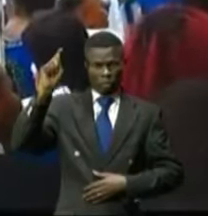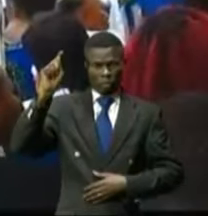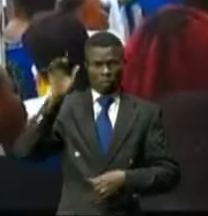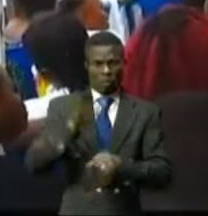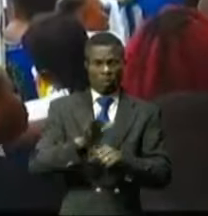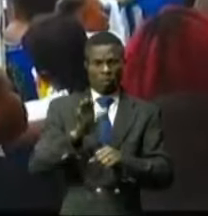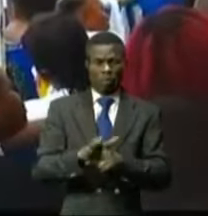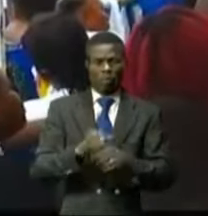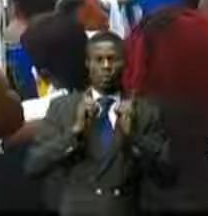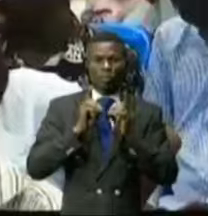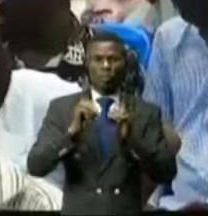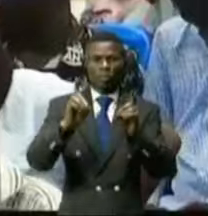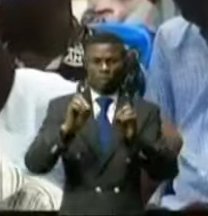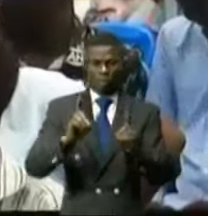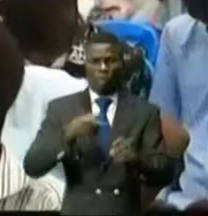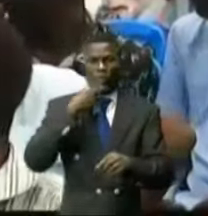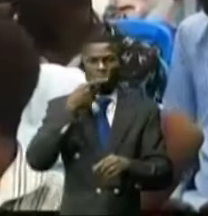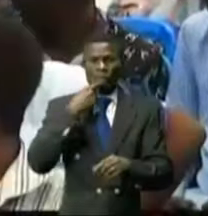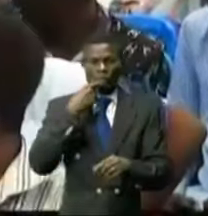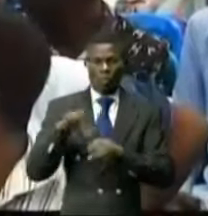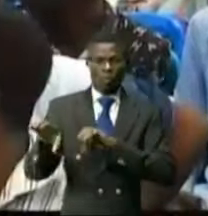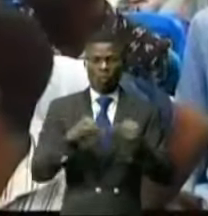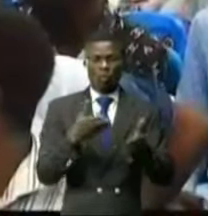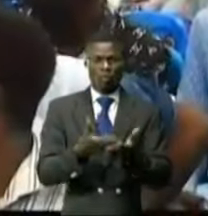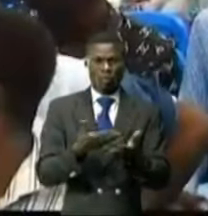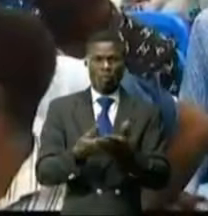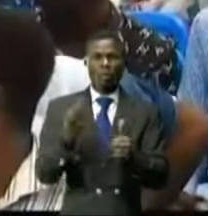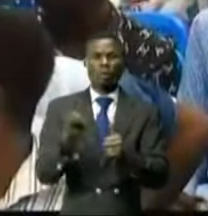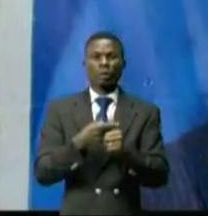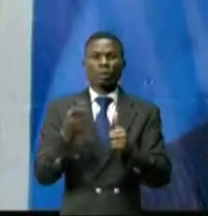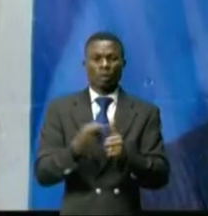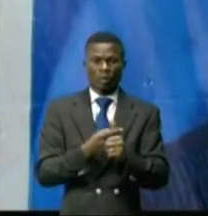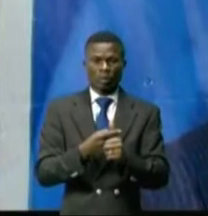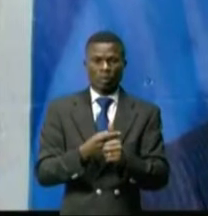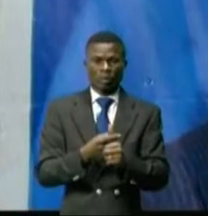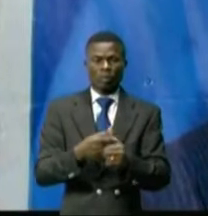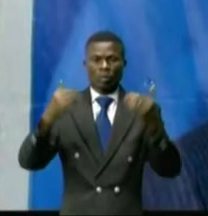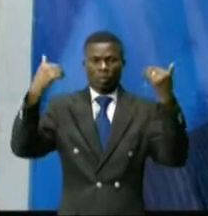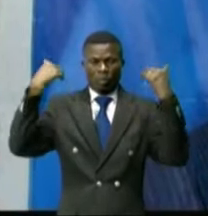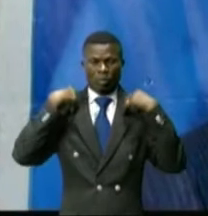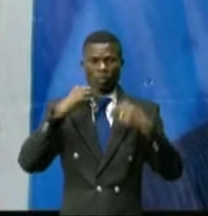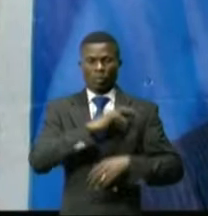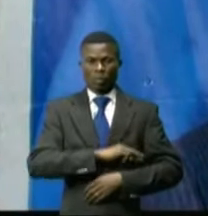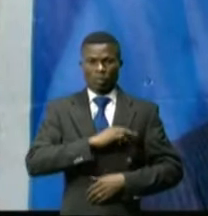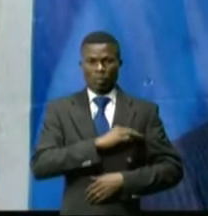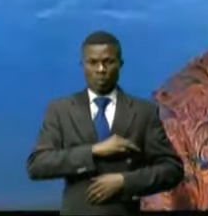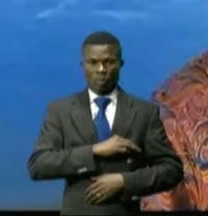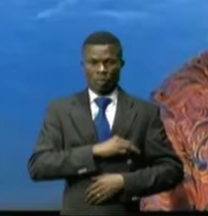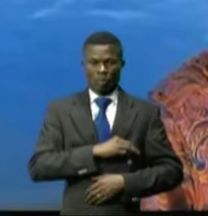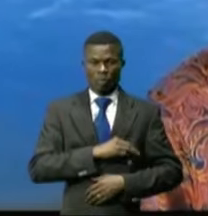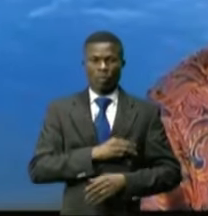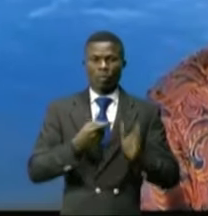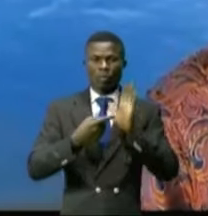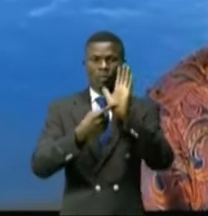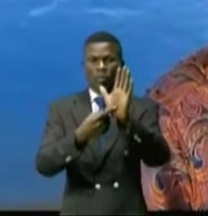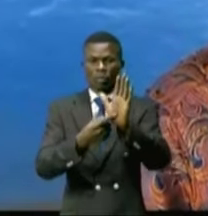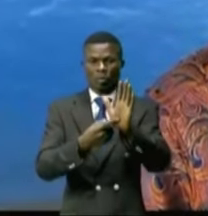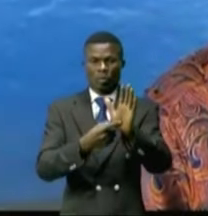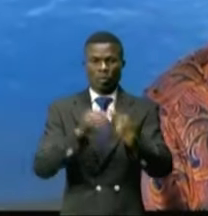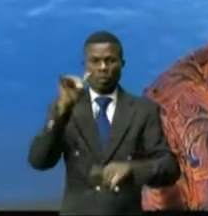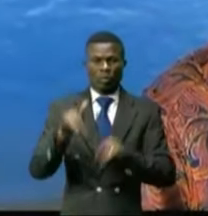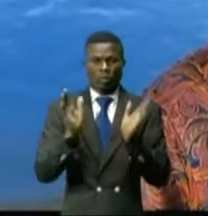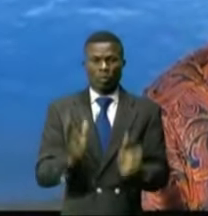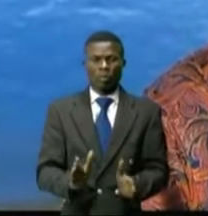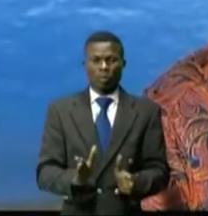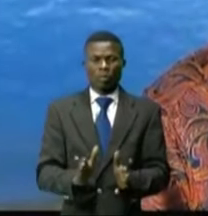Plusieurs interventions ont ponctué cette manifestation, notamment celle de l'autorité morale de l'UVT représentée ici par son